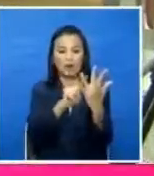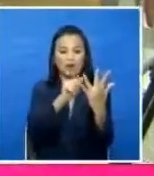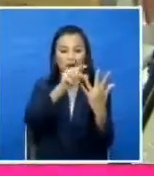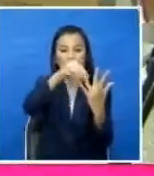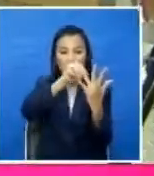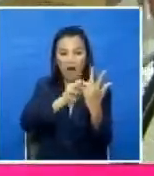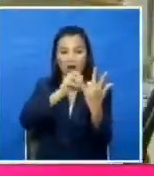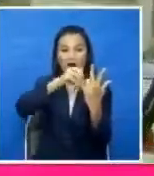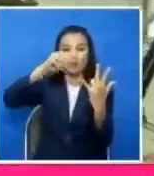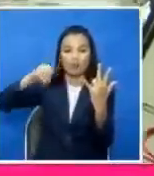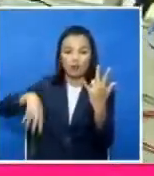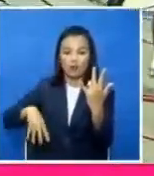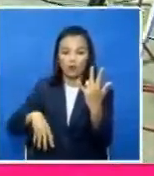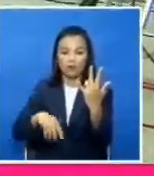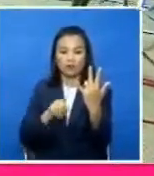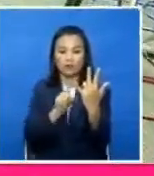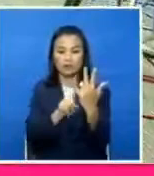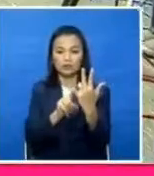100